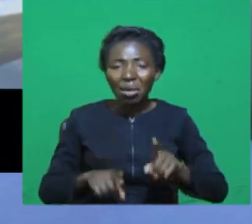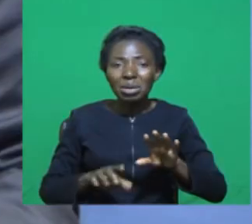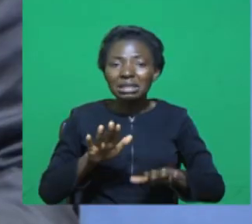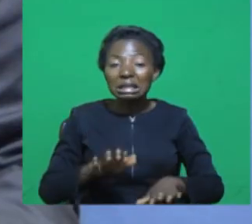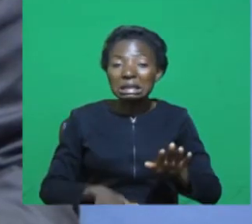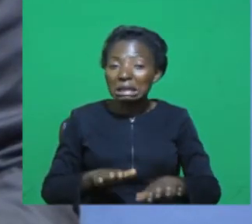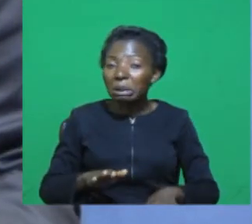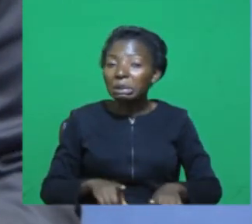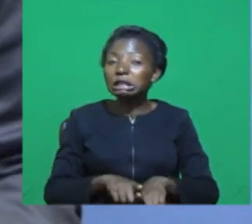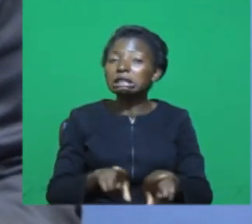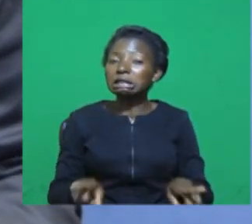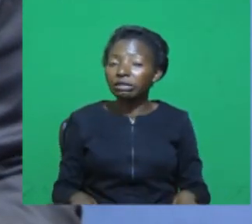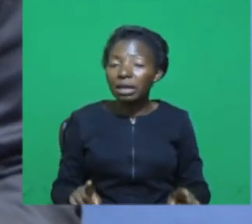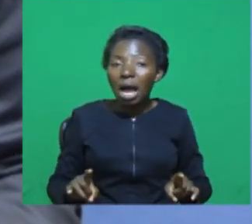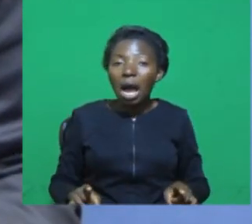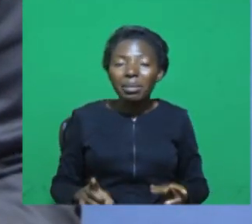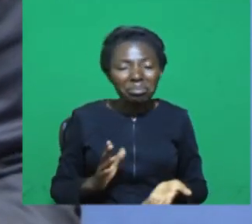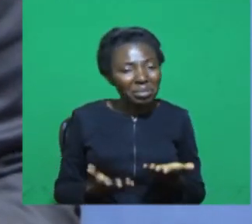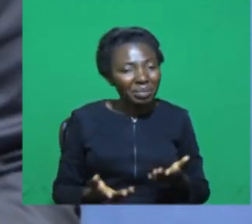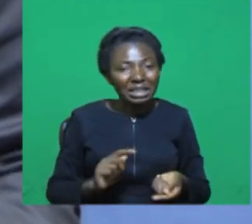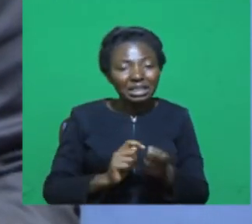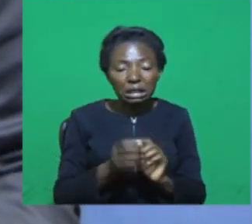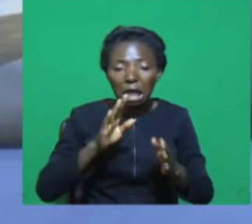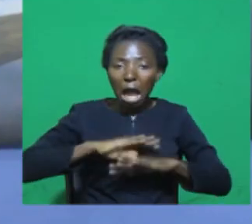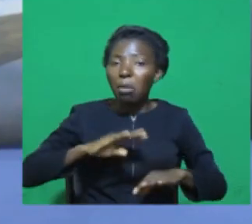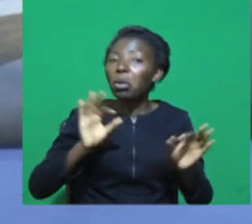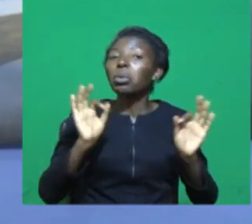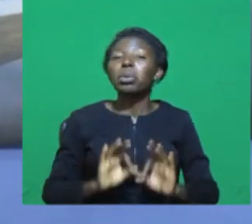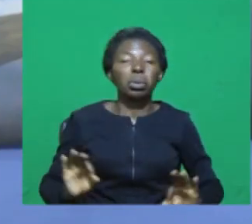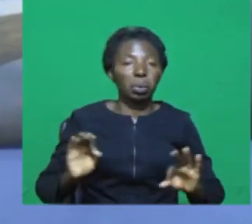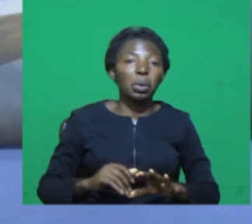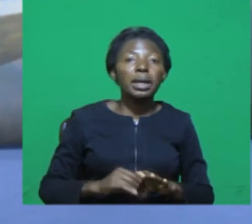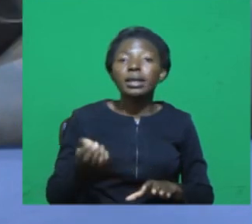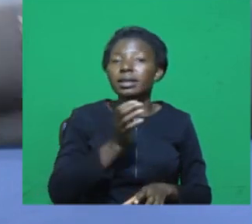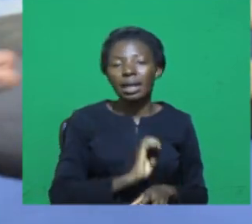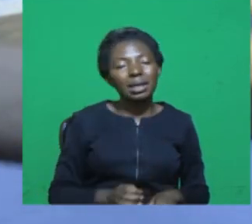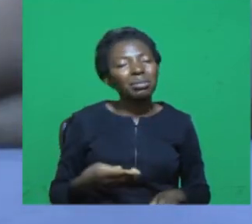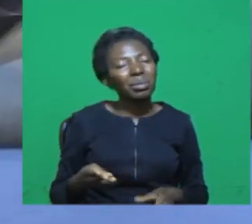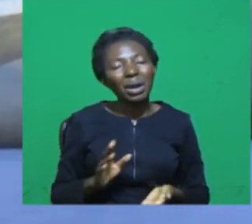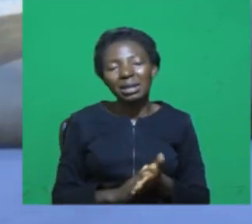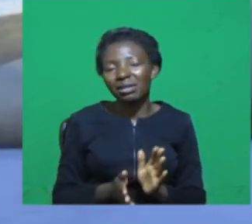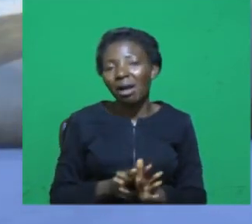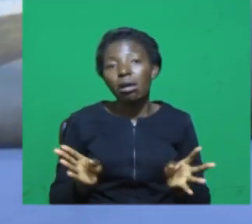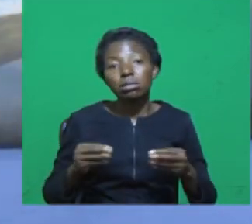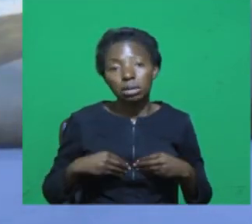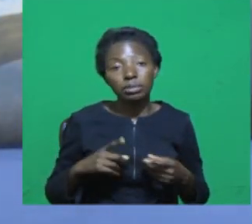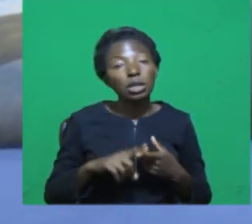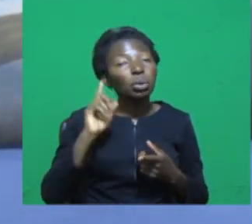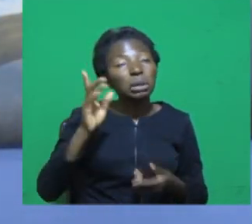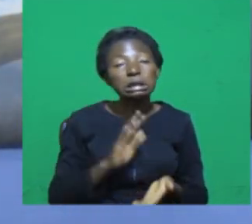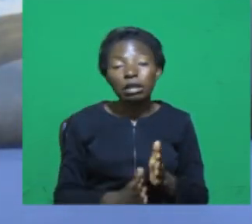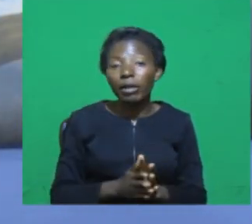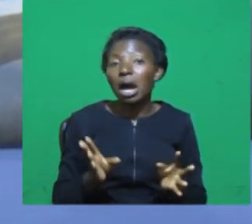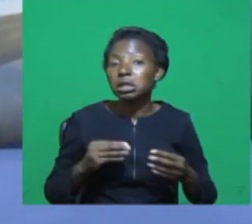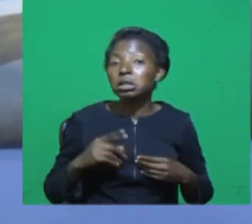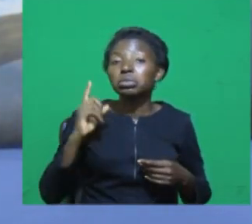step. Zvinogona kukuchinja humbleness. Zvakadaro zvekuti unopedzisira usisiri accepted pamberi paMwari. Saka